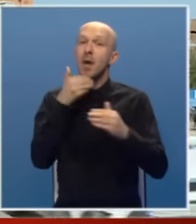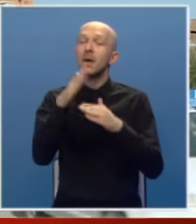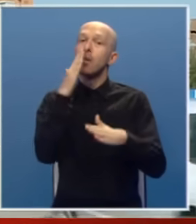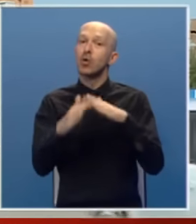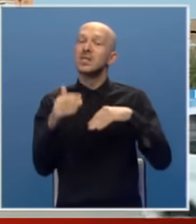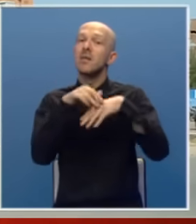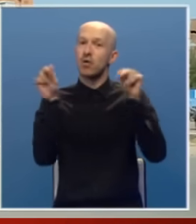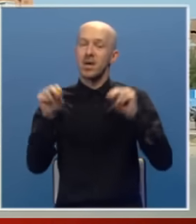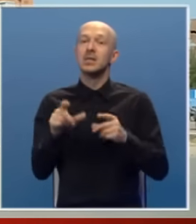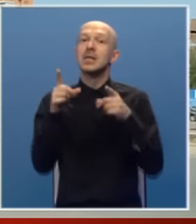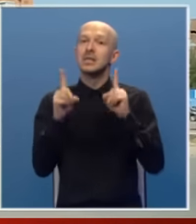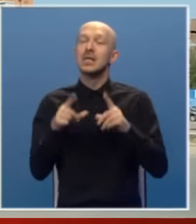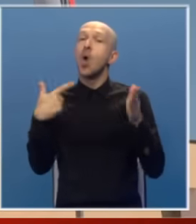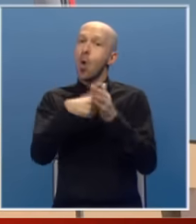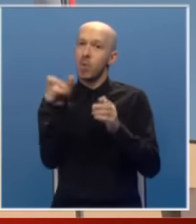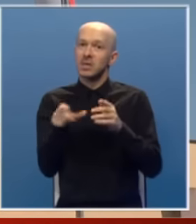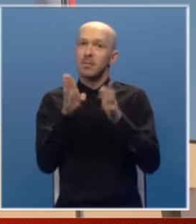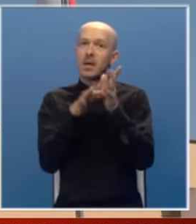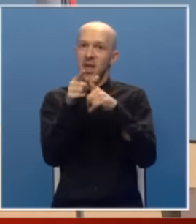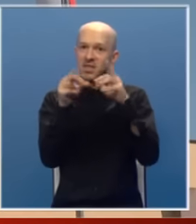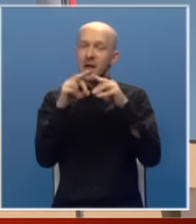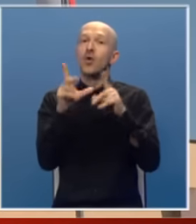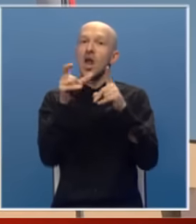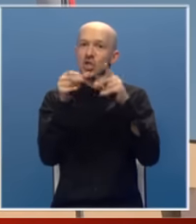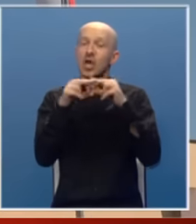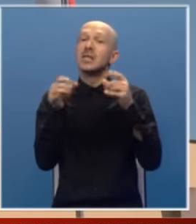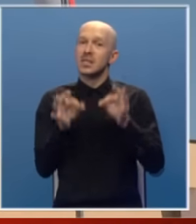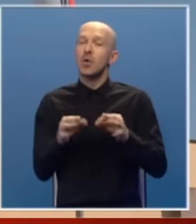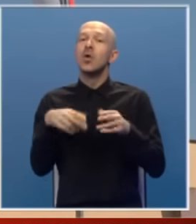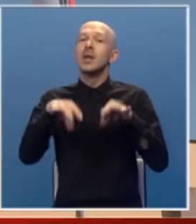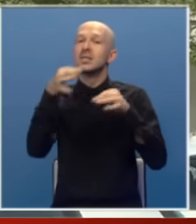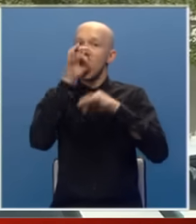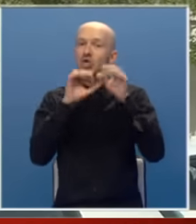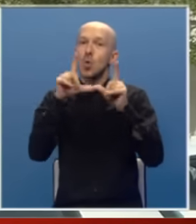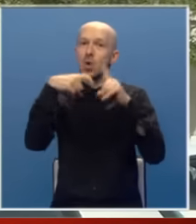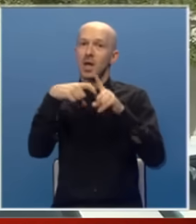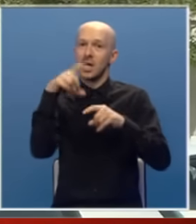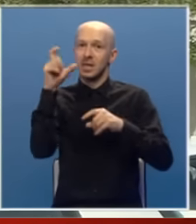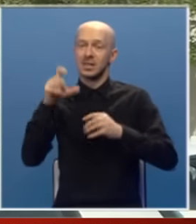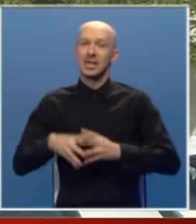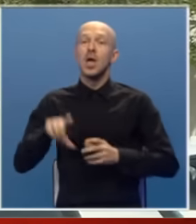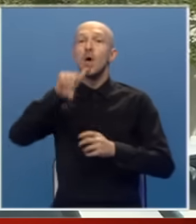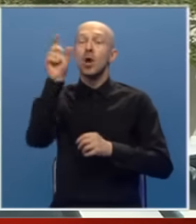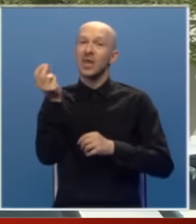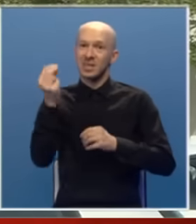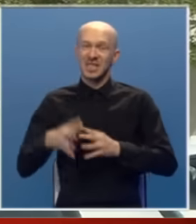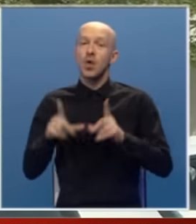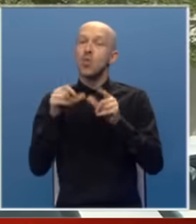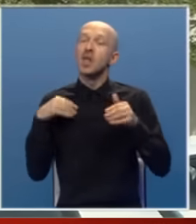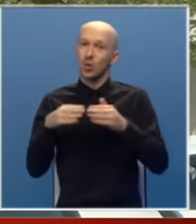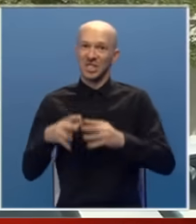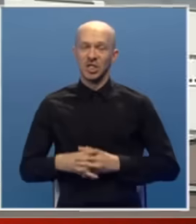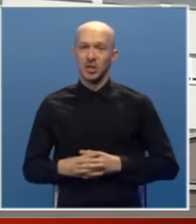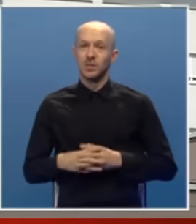posljednjim informacijama, stanje ubice Mehmeda Vukalića je stabilno i on se nalazi na liječenju u Univerzitetskom kliničkom centru Republike Srpske u Banja